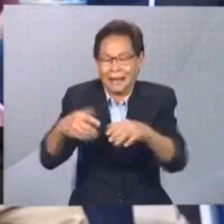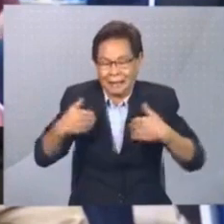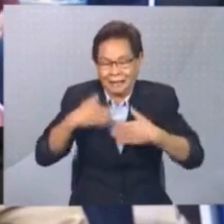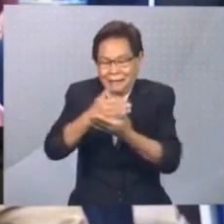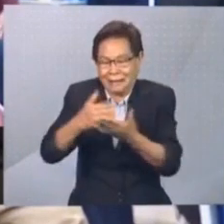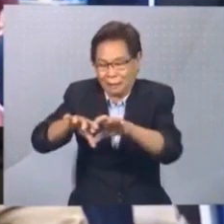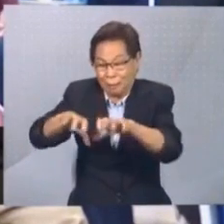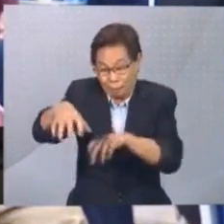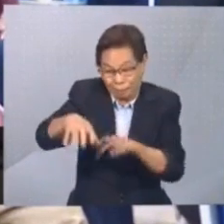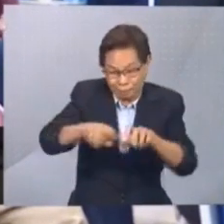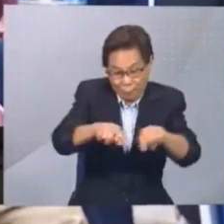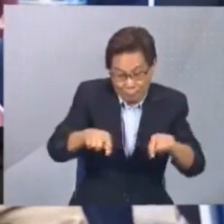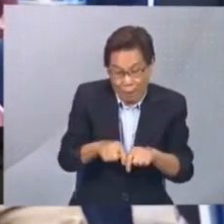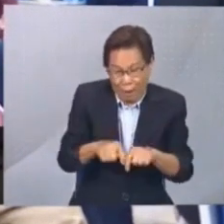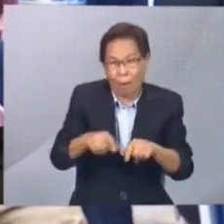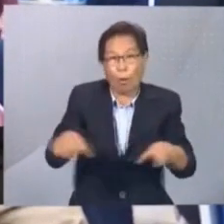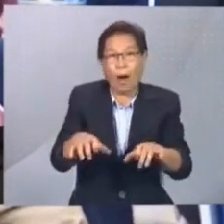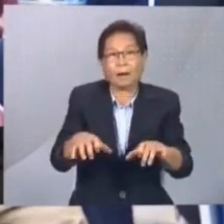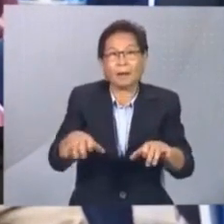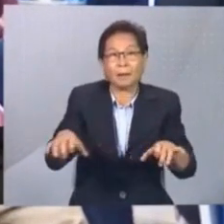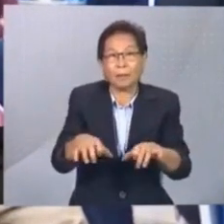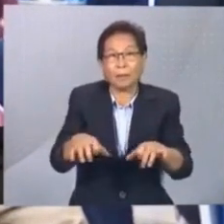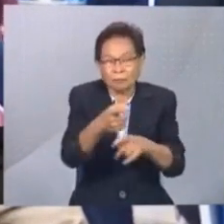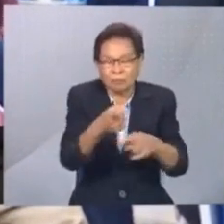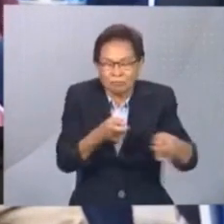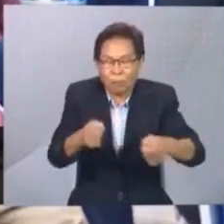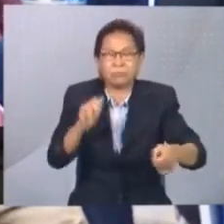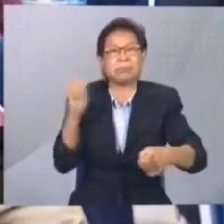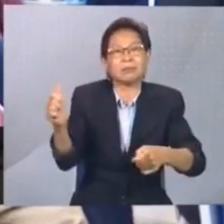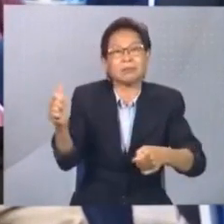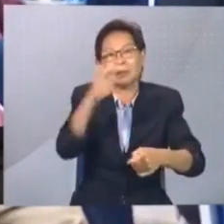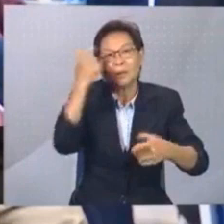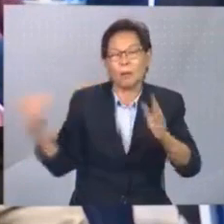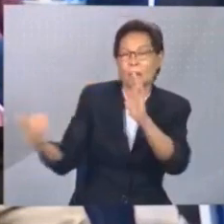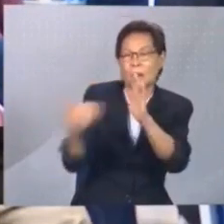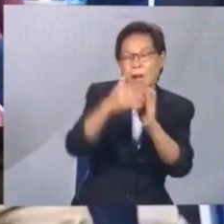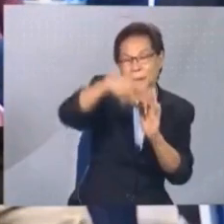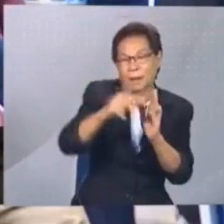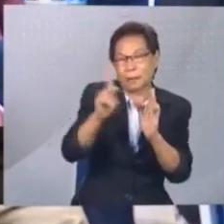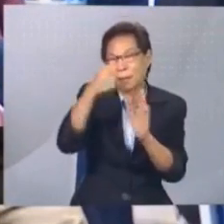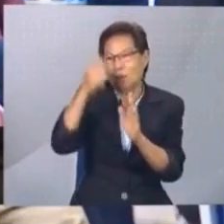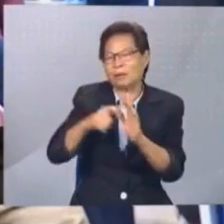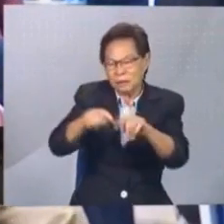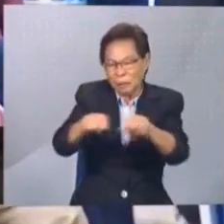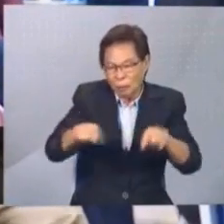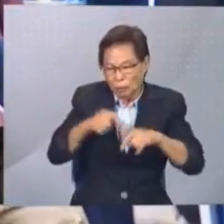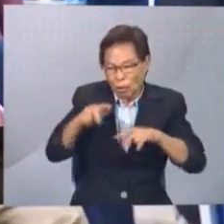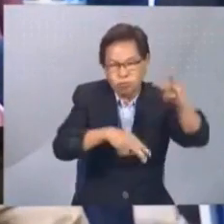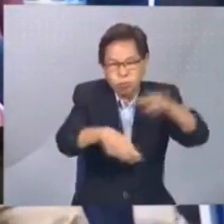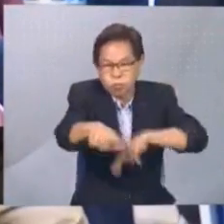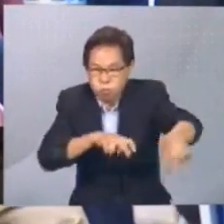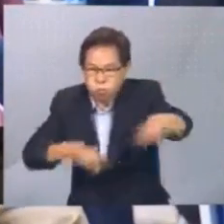mereka dipatuhi. Jadi adakah ini melanggar peraturan PKP kerana adanya pergerakan keluar orang ramai di kawasan tersebut? Terima kasih.